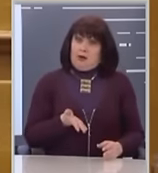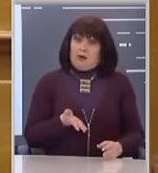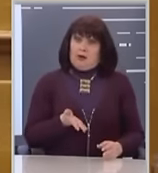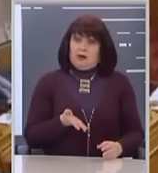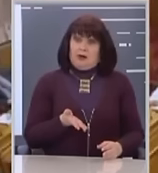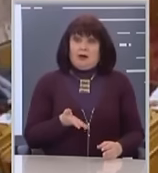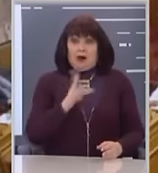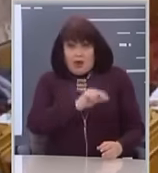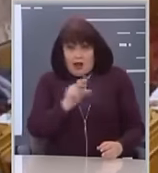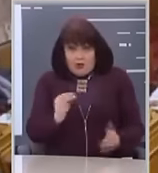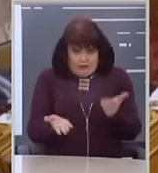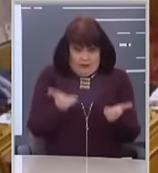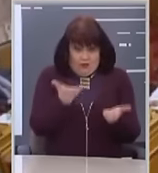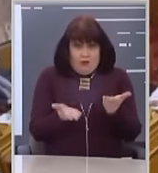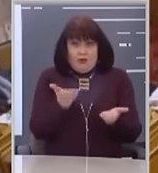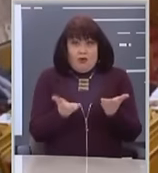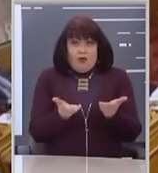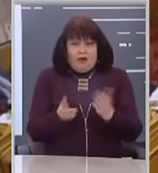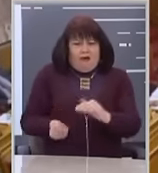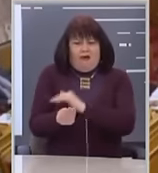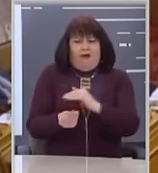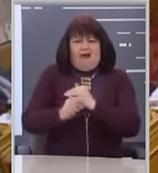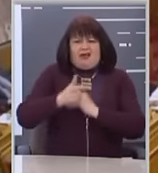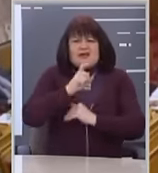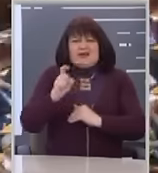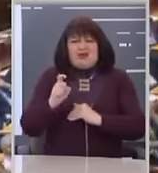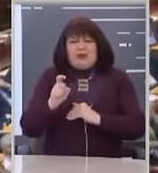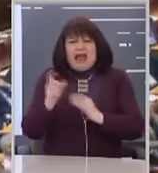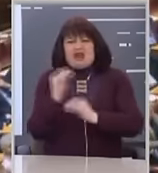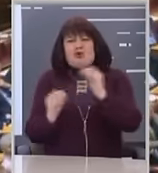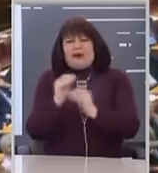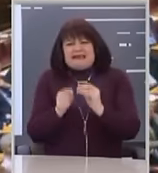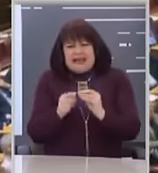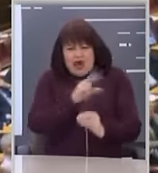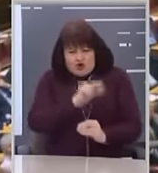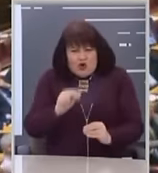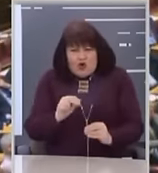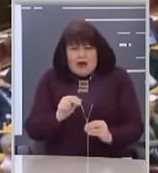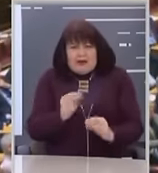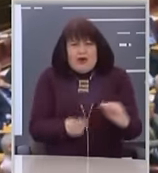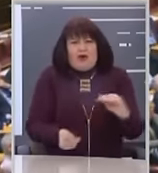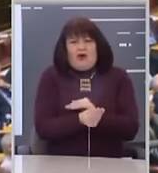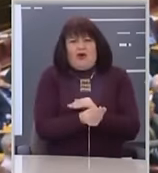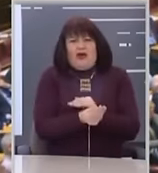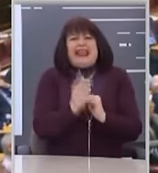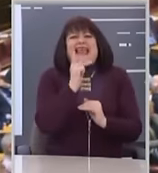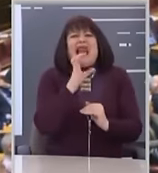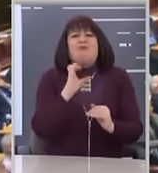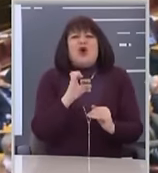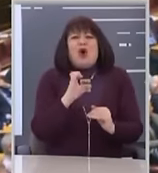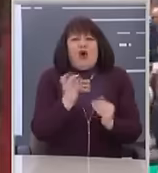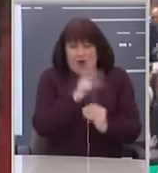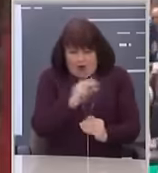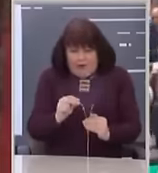Μπορεί κανείς να βάλει στην ίδια ζυγαριά τις μίζες των δισεκατομμυρίων στα εξοπλιστικά προγράμματα, τη μίζα και τη ρεμούλα στο Κελτνό, με αυτούς